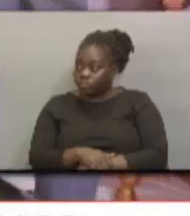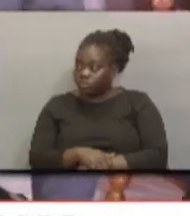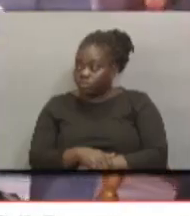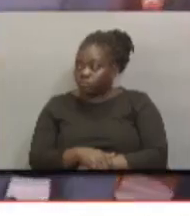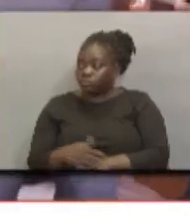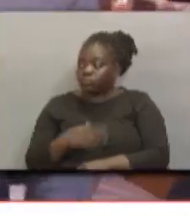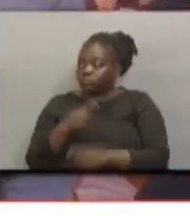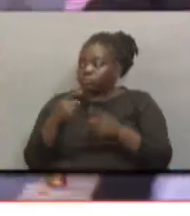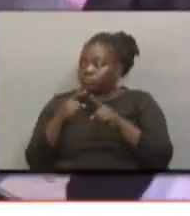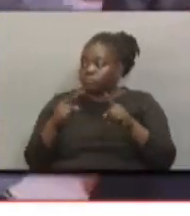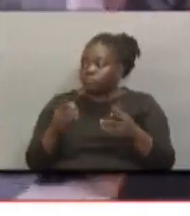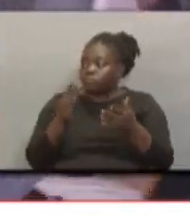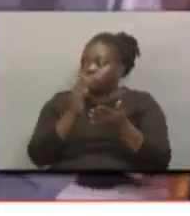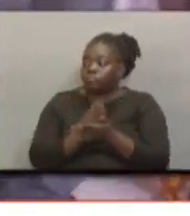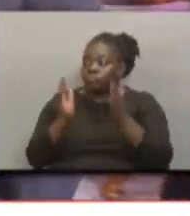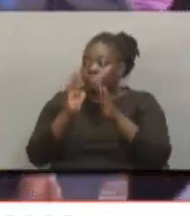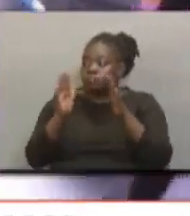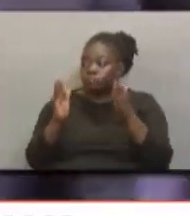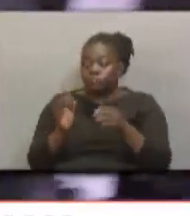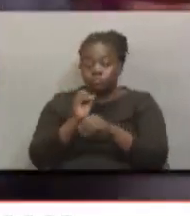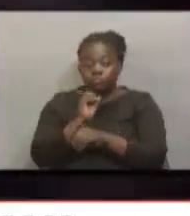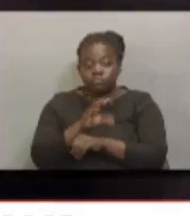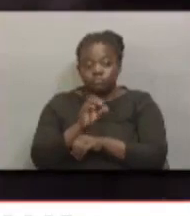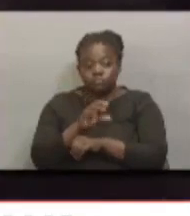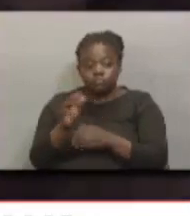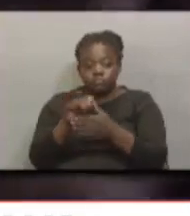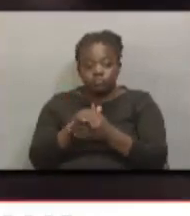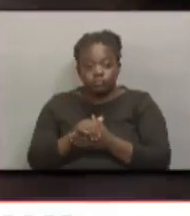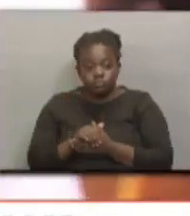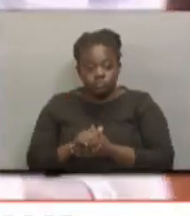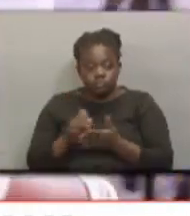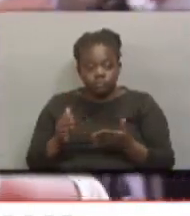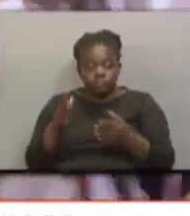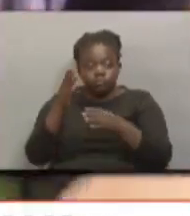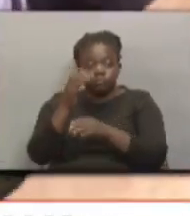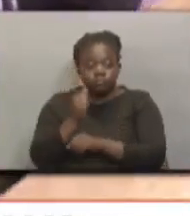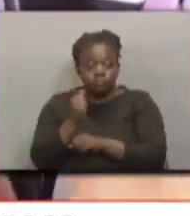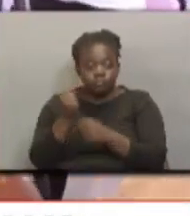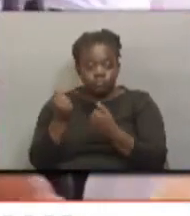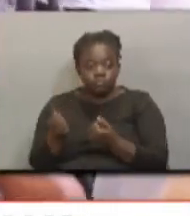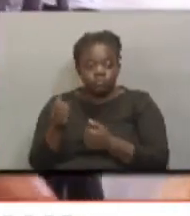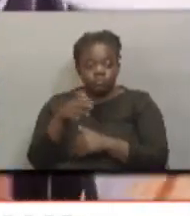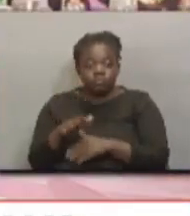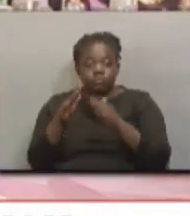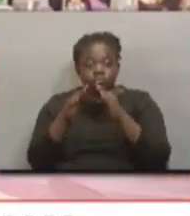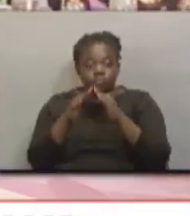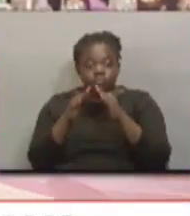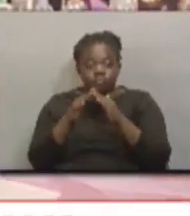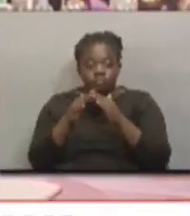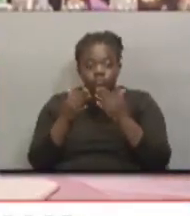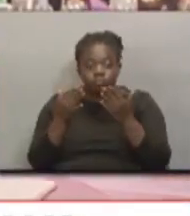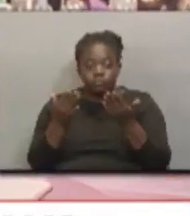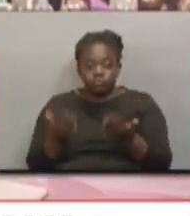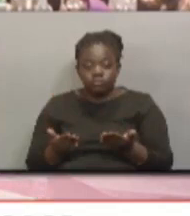Abagenyi ab'enjawulo abeetabye ku mukolo guno bakuutidde abafumbo bano okuba abeesigwa mu maka gaabwe.